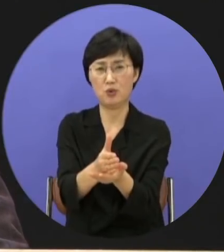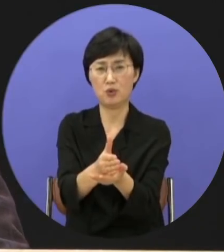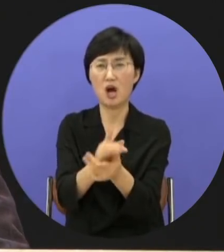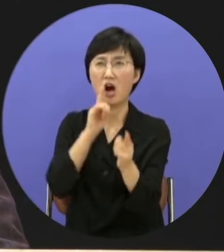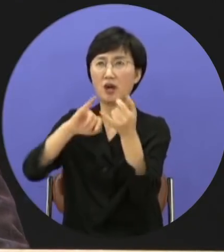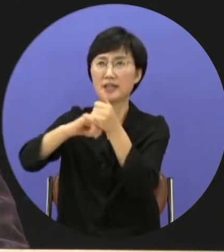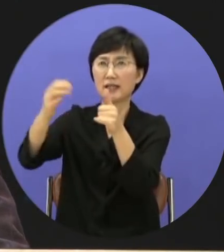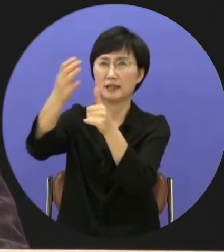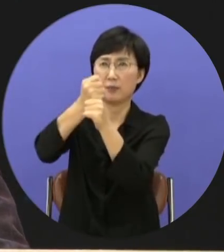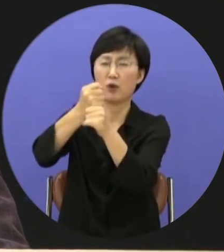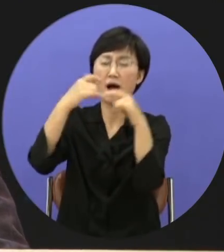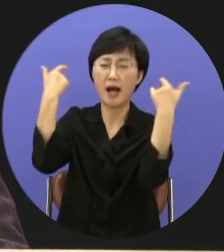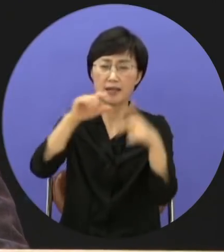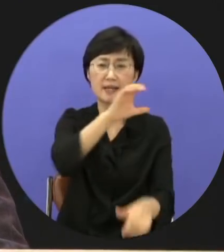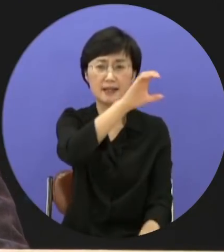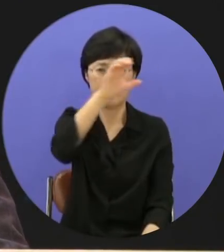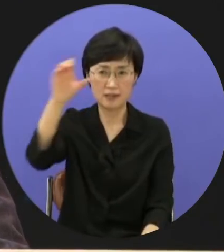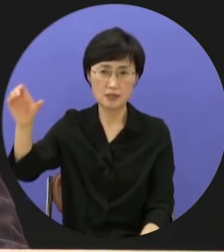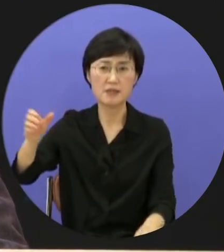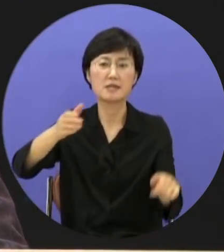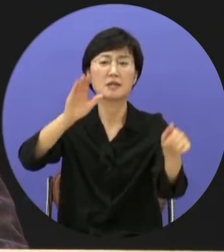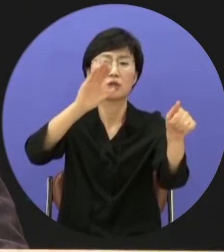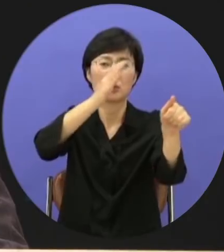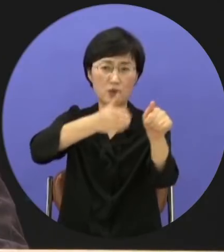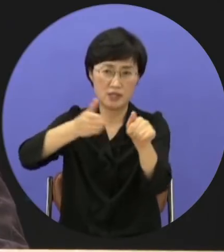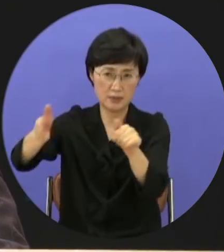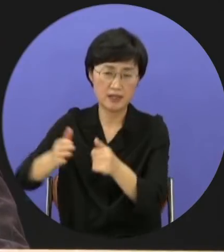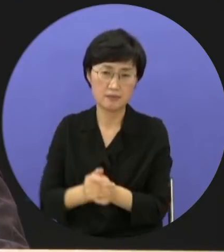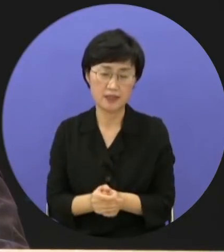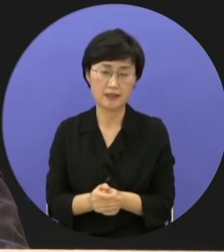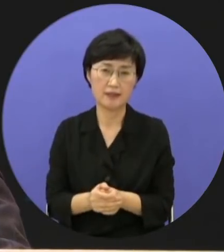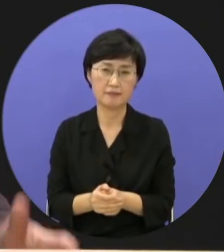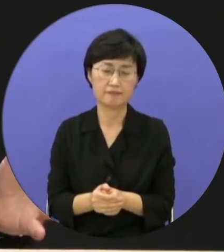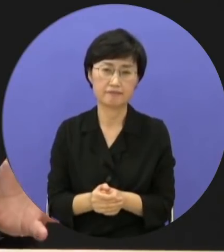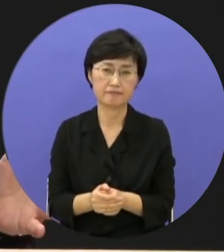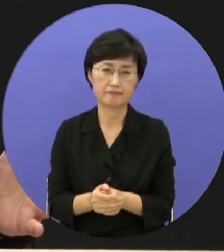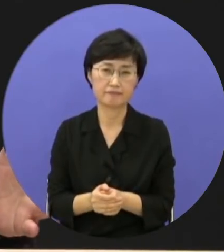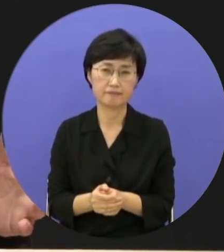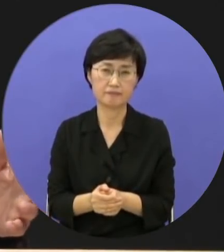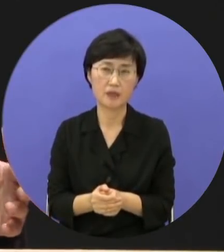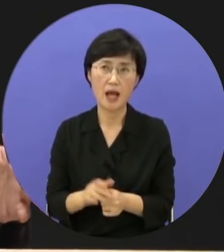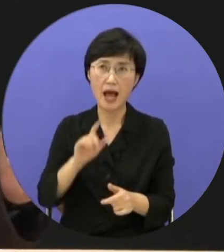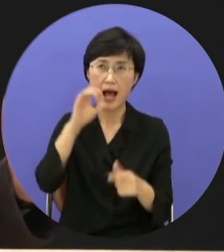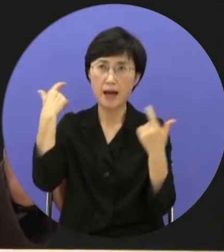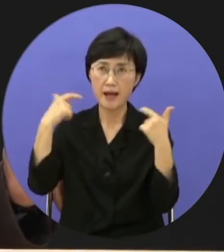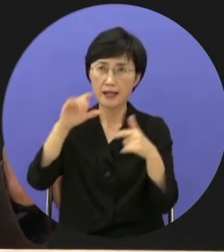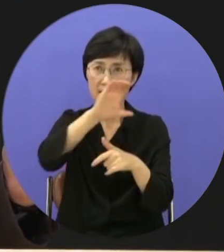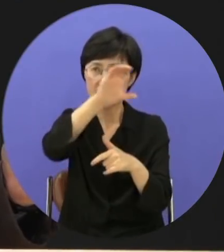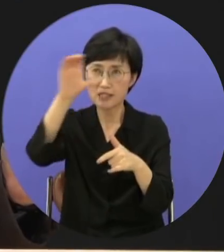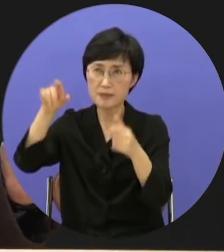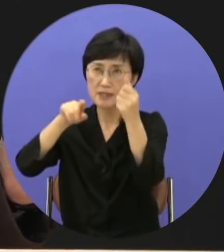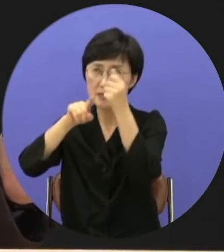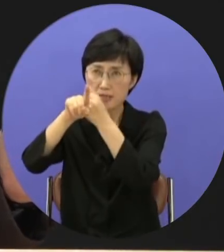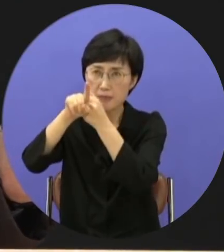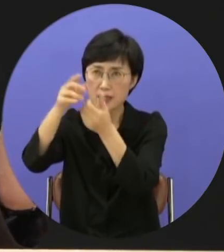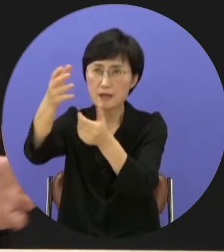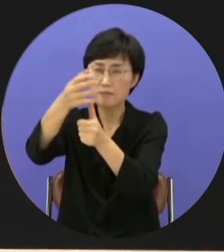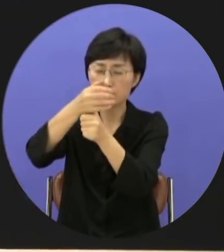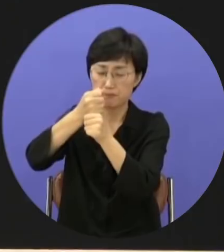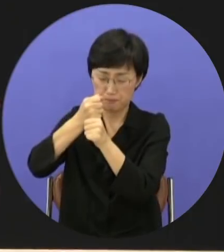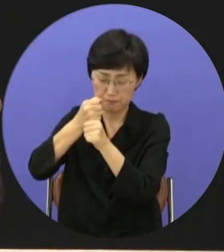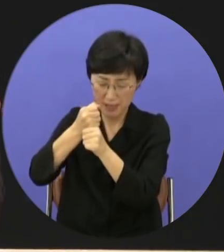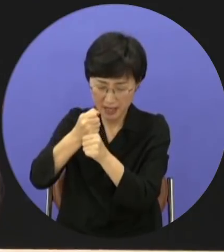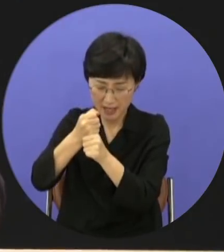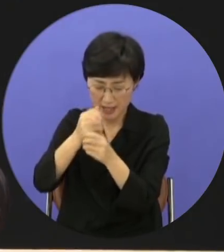Christmas. 일주일마다 역사를 할 겁니다. Just do this for a week, and miracles will arise. 그러면 이 좋은 거를 평생 하는 거